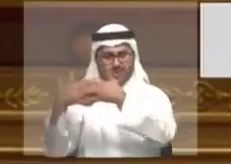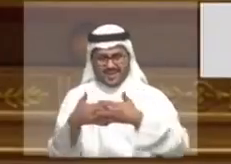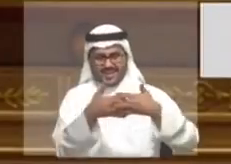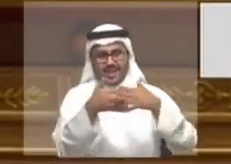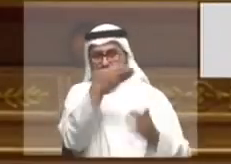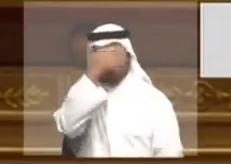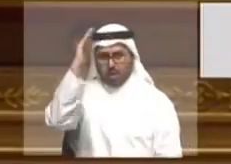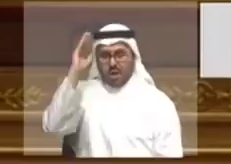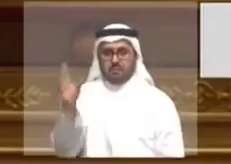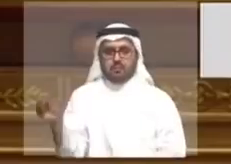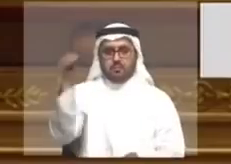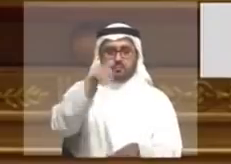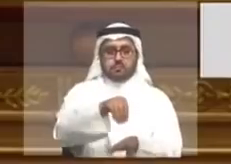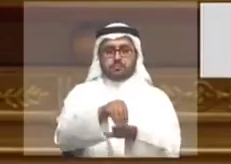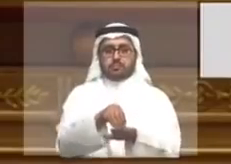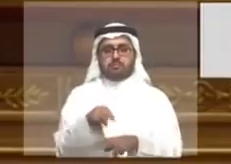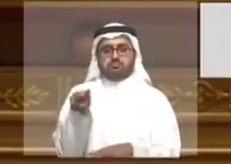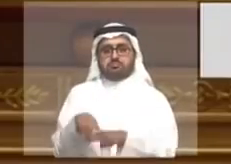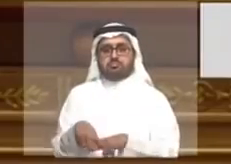بالقدس، وإننا ننوه